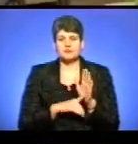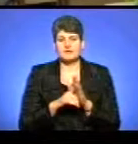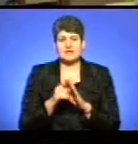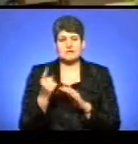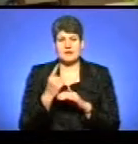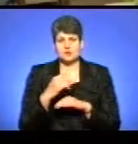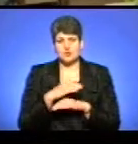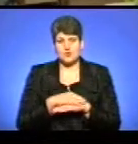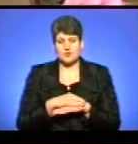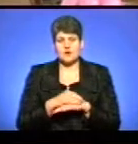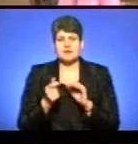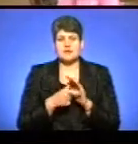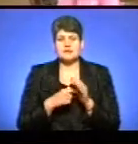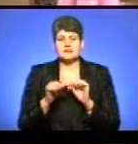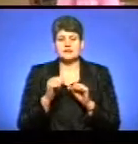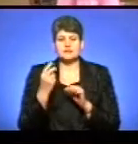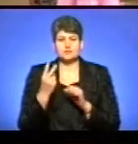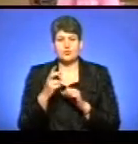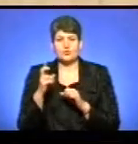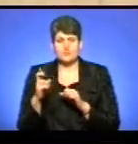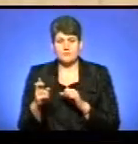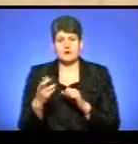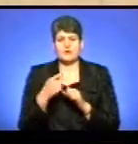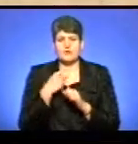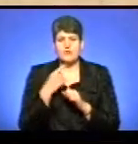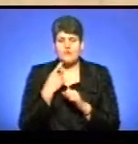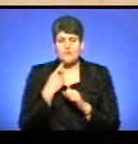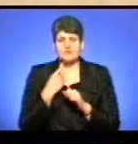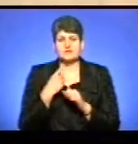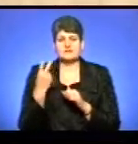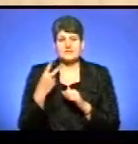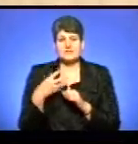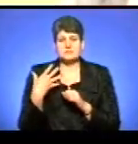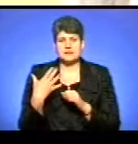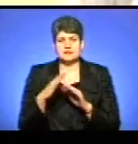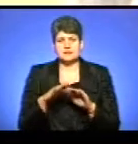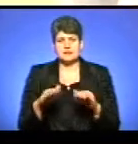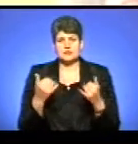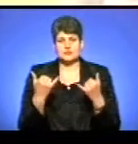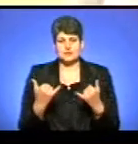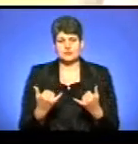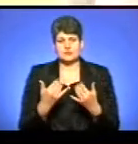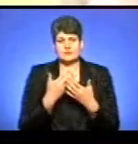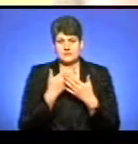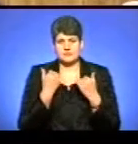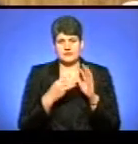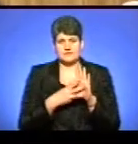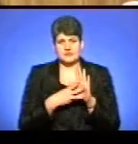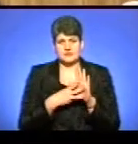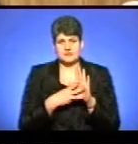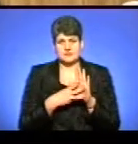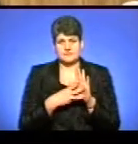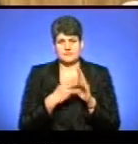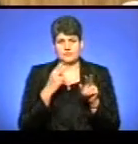перший урок. Класний керівник 2-го Б Людмила Іпірочі каже, з 25 школярів сьогодні відсутні 8. Гляньте